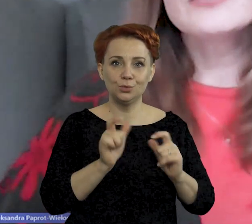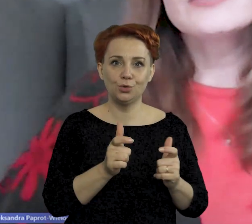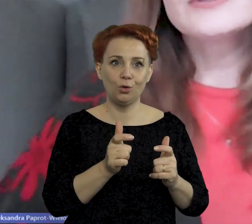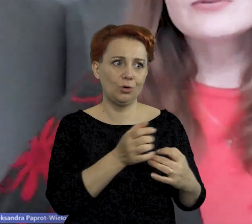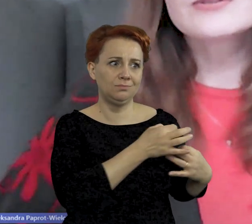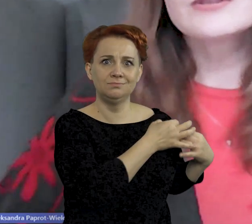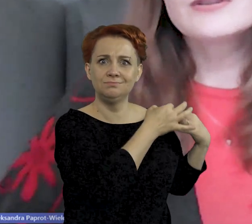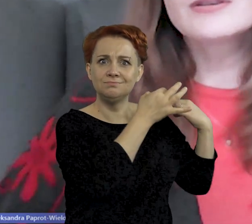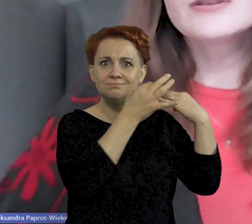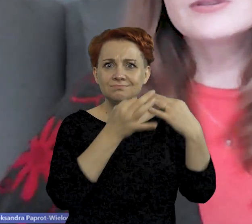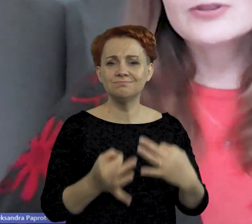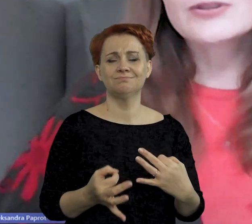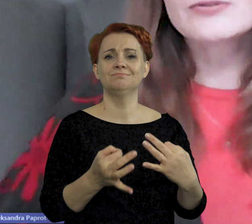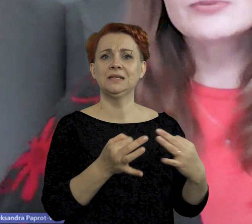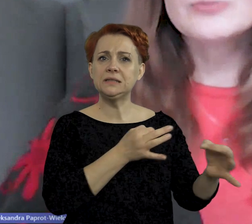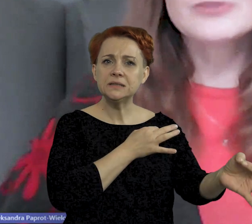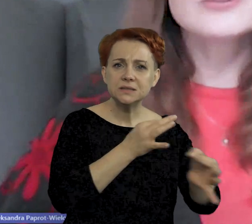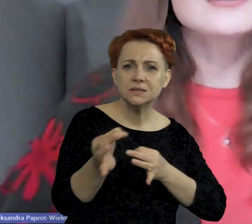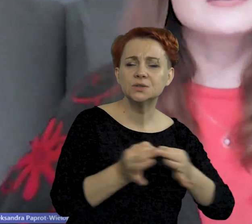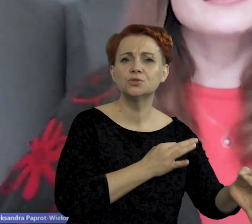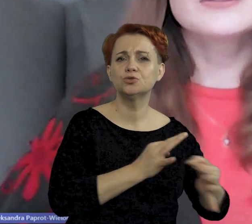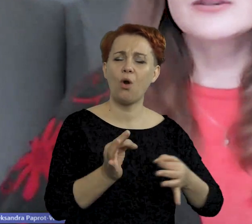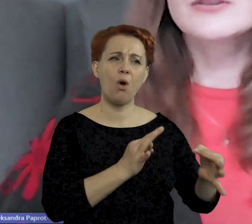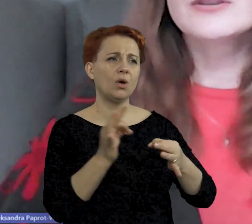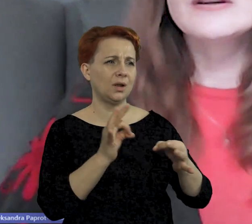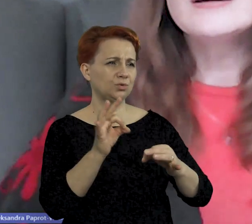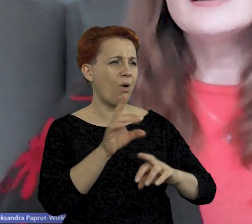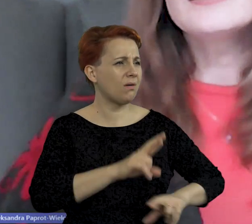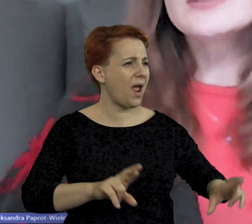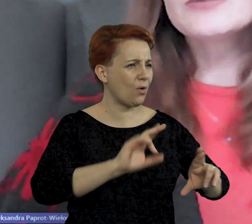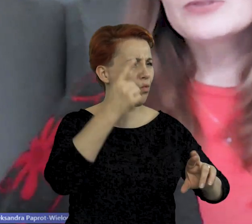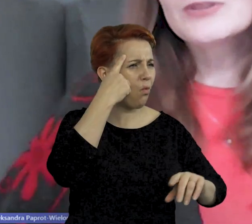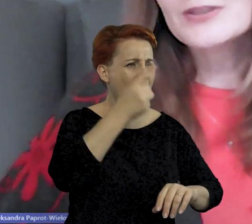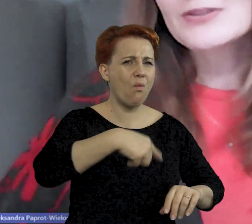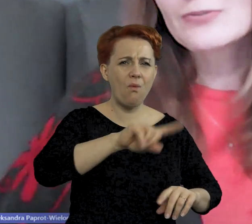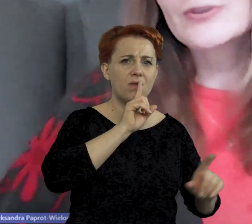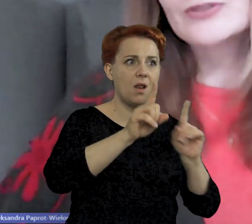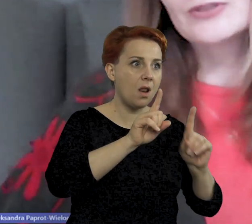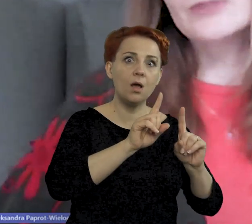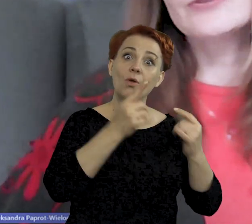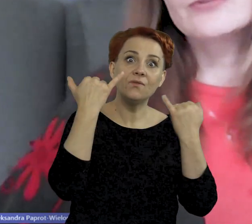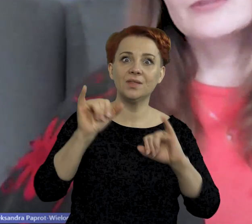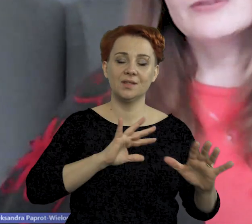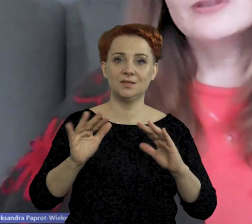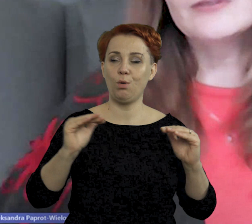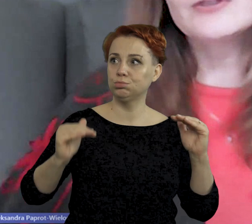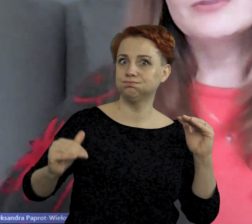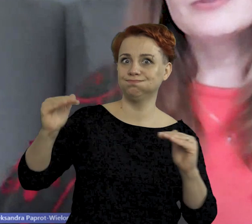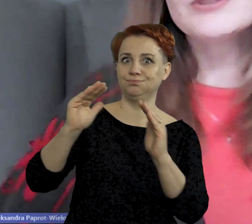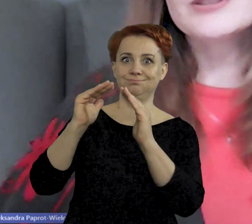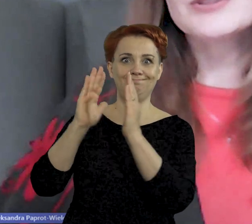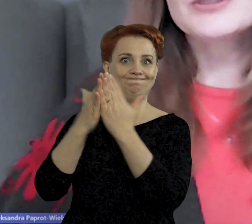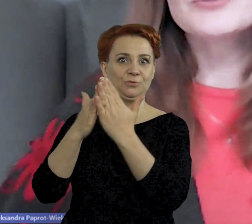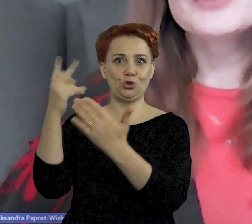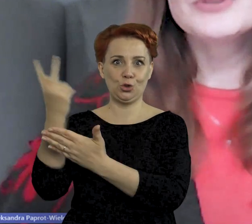dotychczasowy taki dyskurs historyczny, który był dominujący w tym regionie, został troszkę właśnie zrównoważony z tym dyskursem etnograficznym.